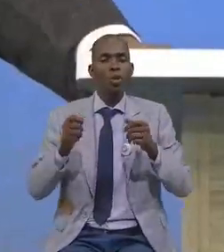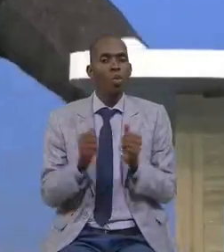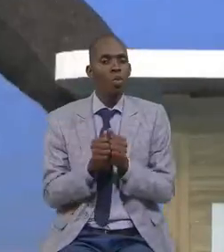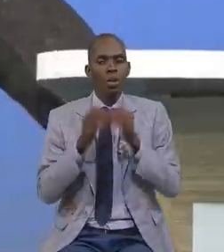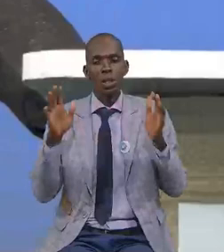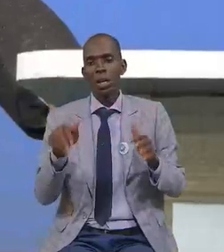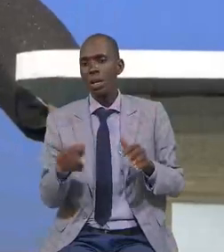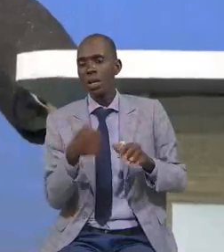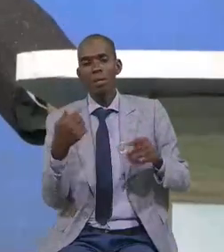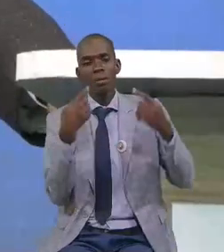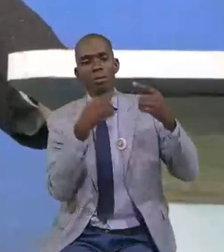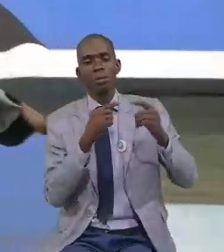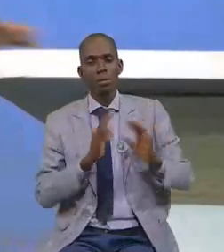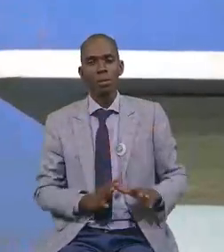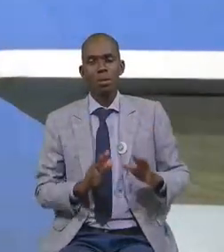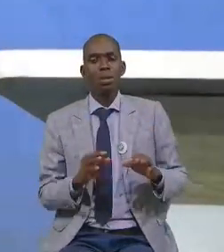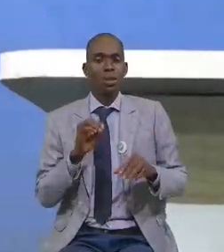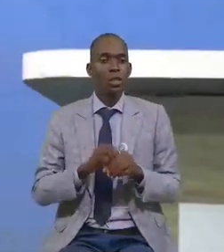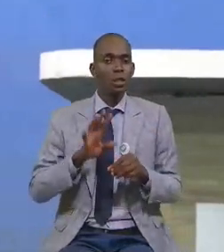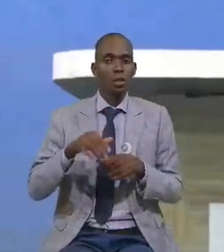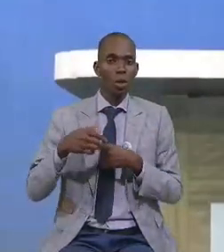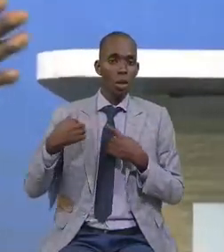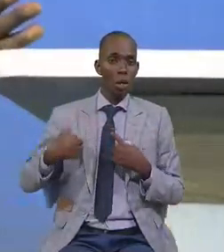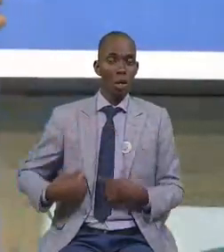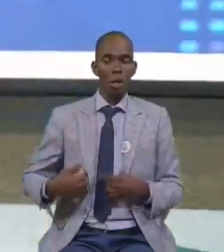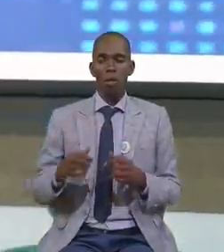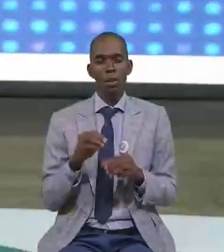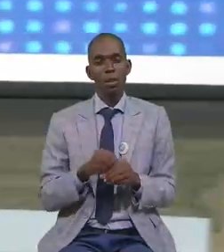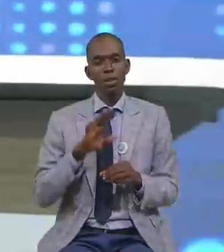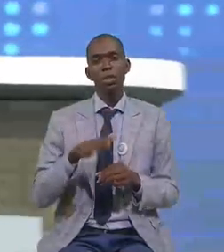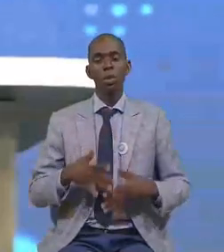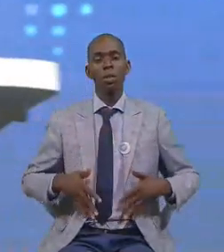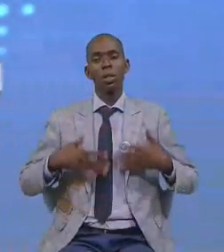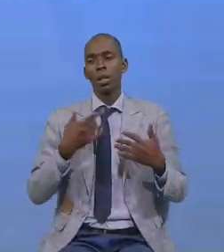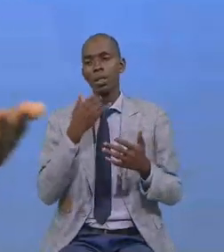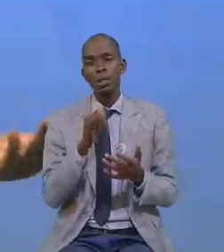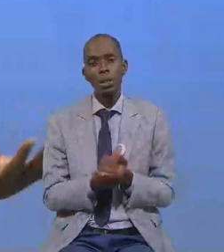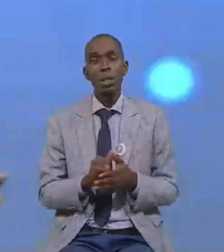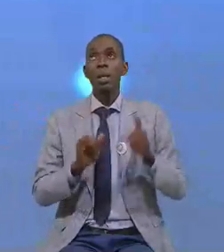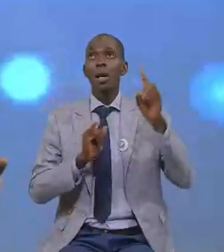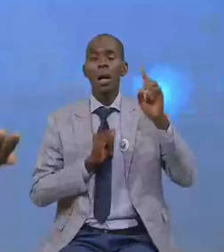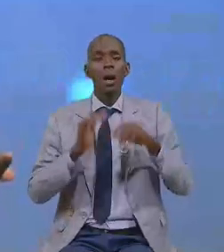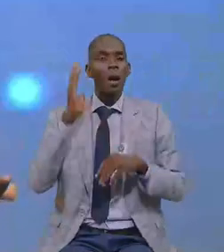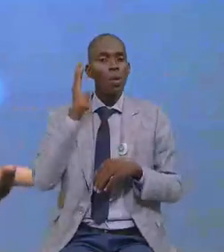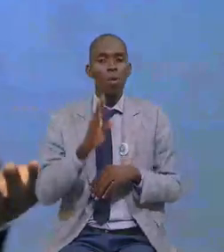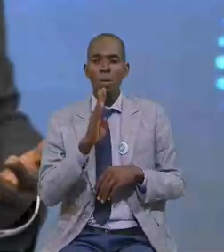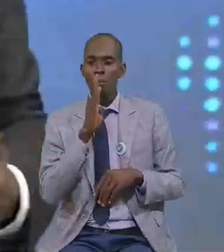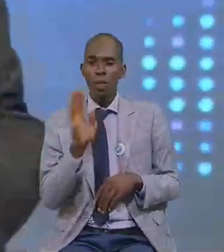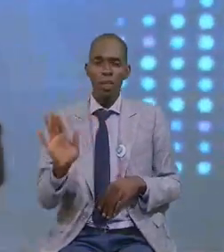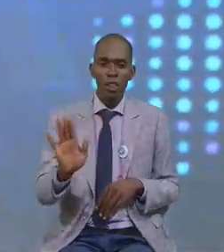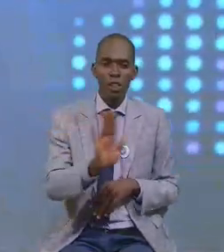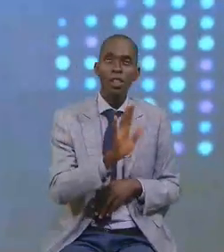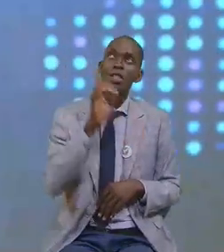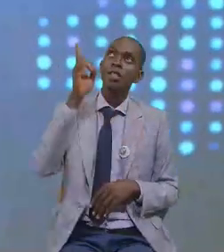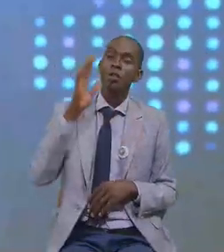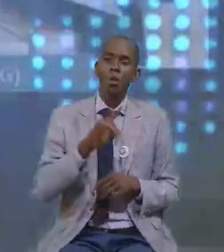rival dans ton cœur et dans ta vie. Et dit, je serai leur Dieu quand